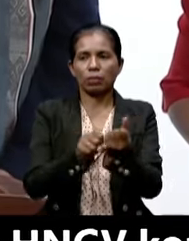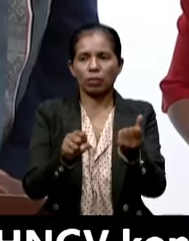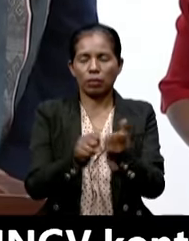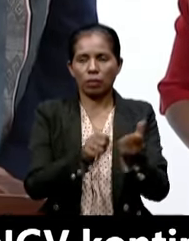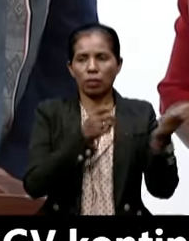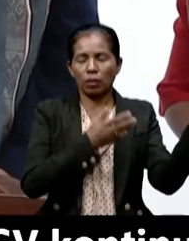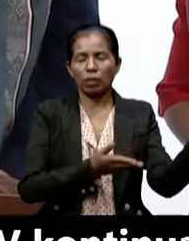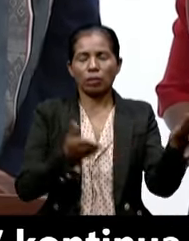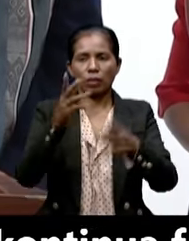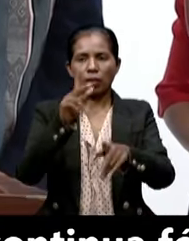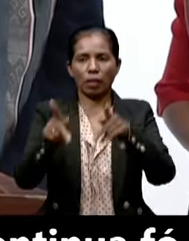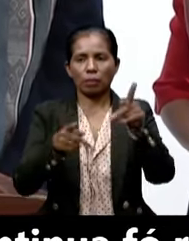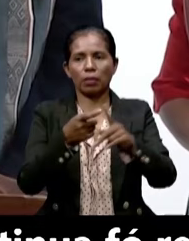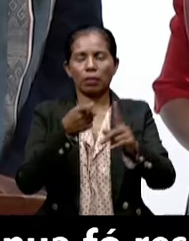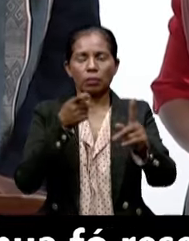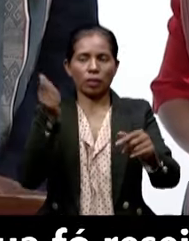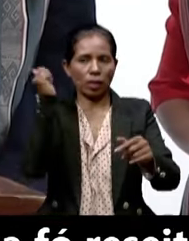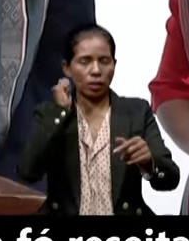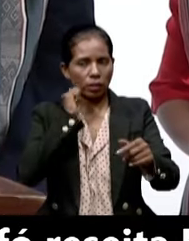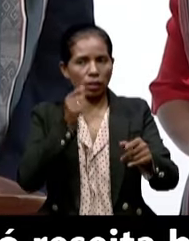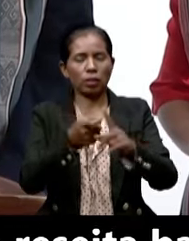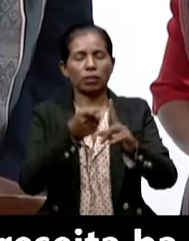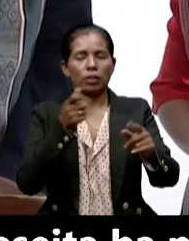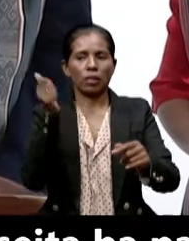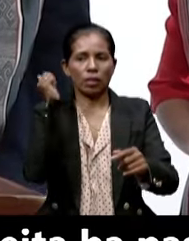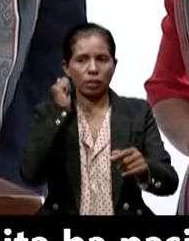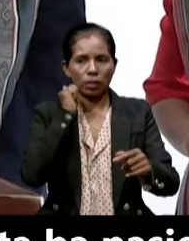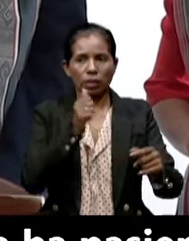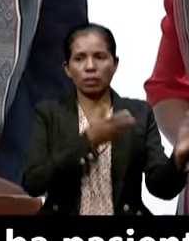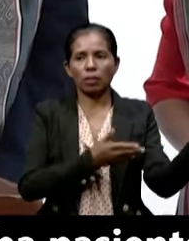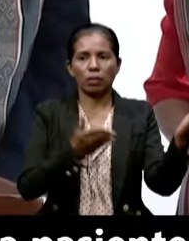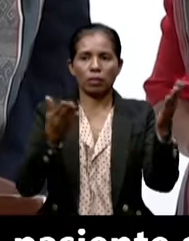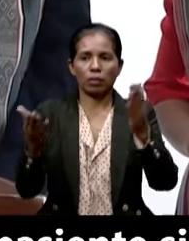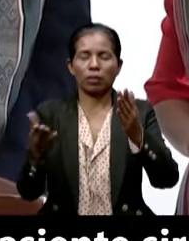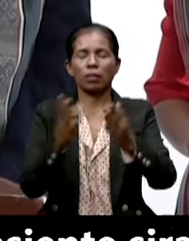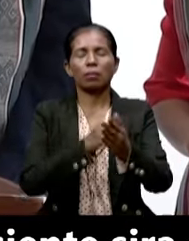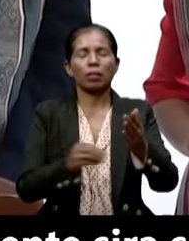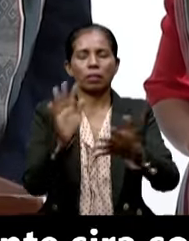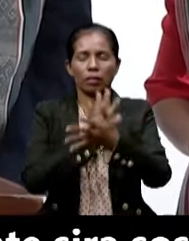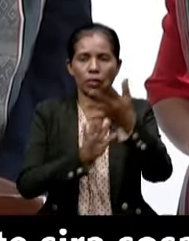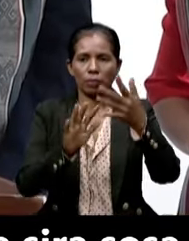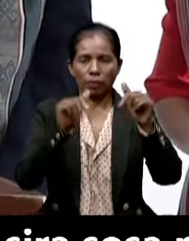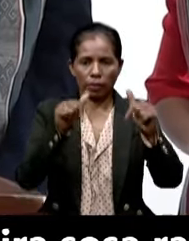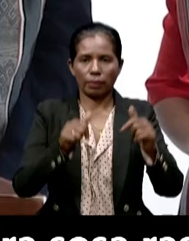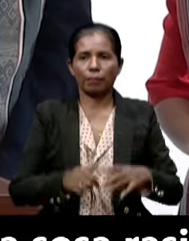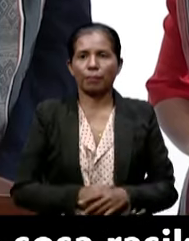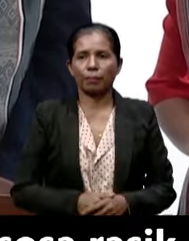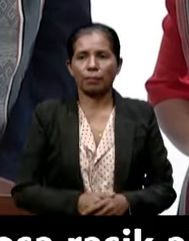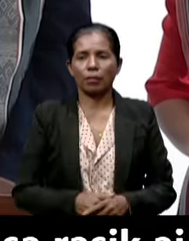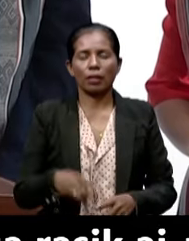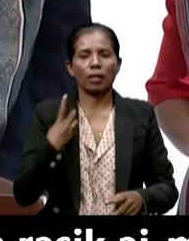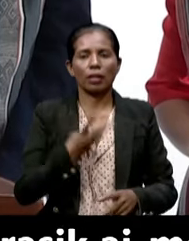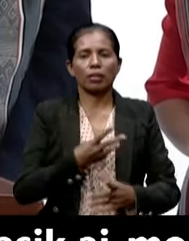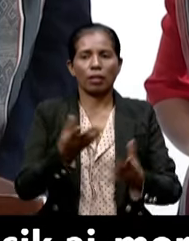membawa penumpang dari Asia ataupun dari ASEAN yang akan hadir untuk acara di sini. Jadi kita akan